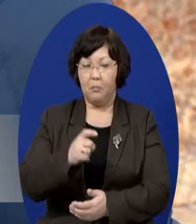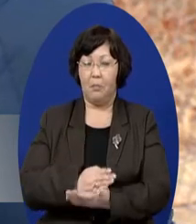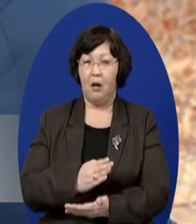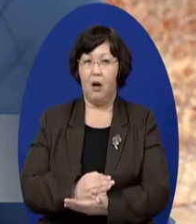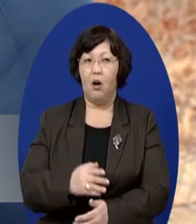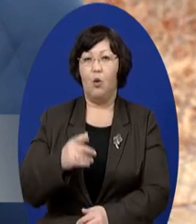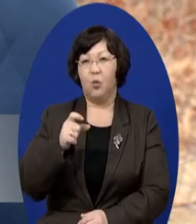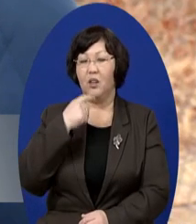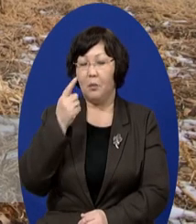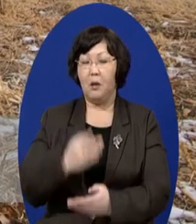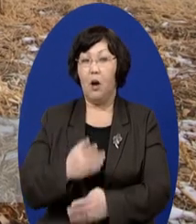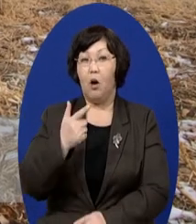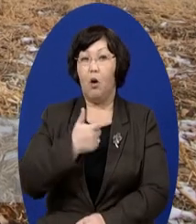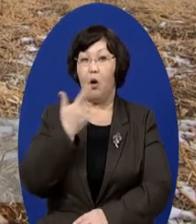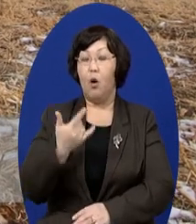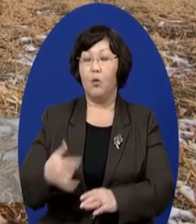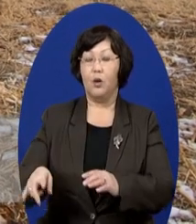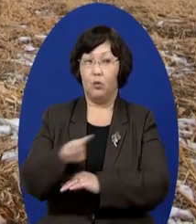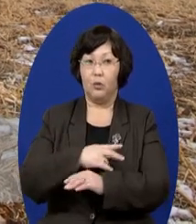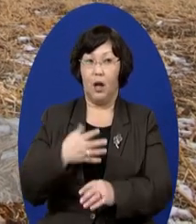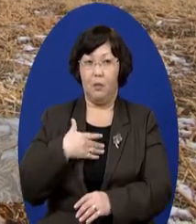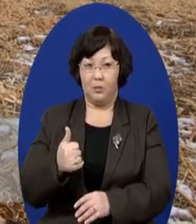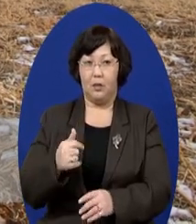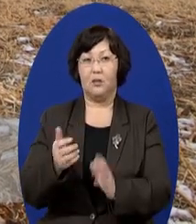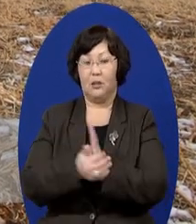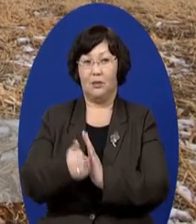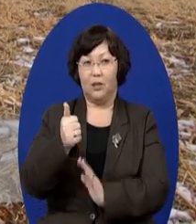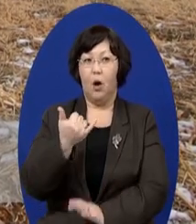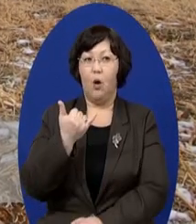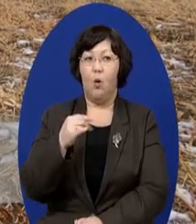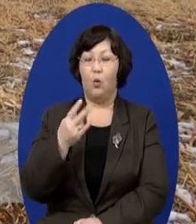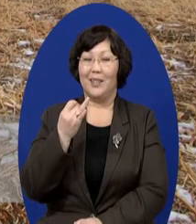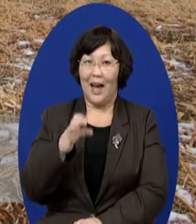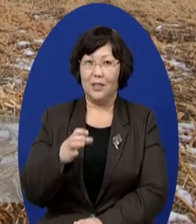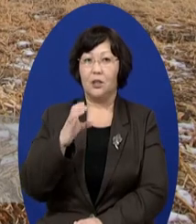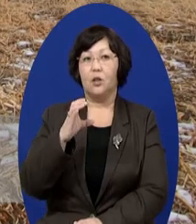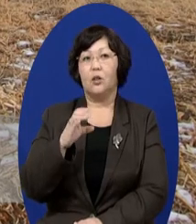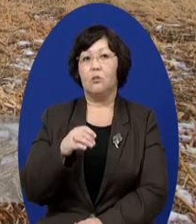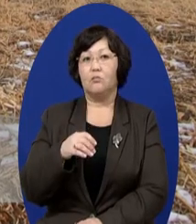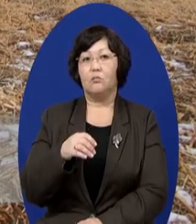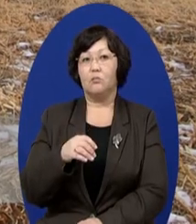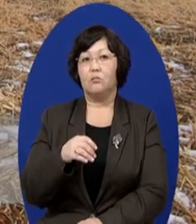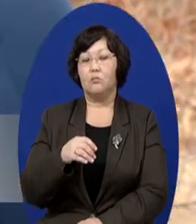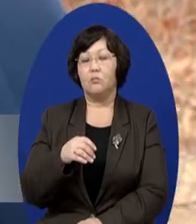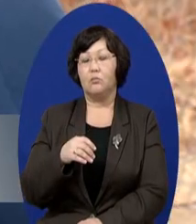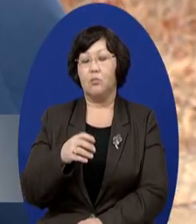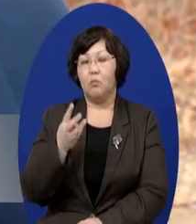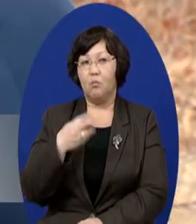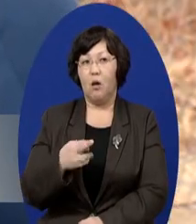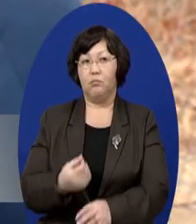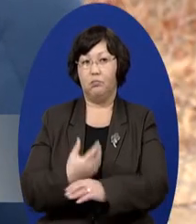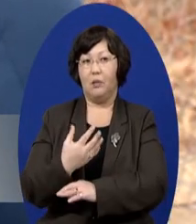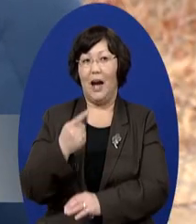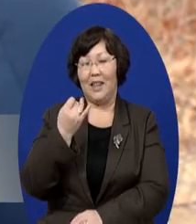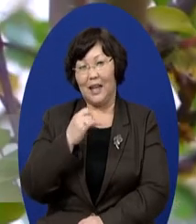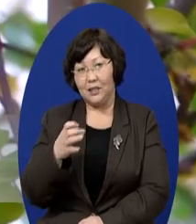бол амьдрах чадвар сайтай. Одоо уулаас сухай төрч бол аятайхан нөхцөлийн үрдүүлээд аятайх услаа тордод үед жилдээ